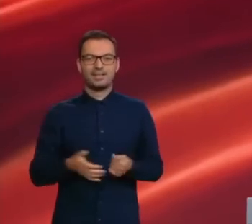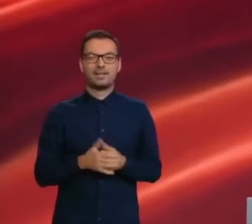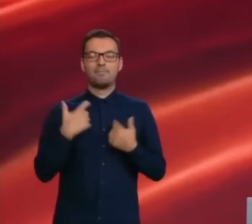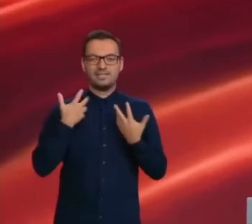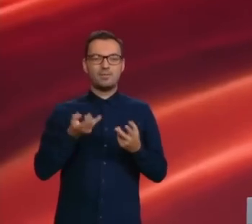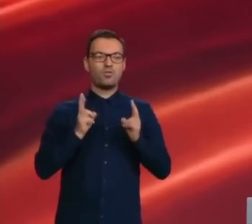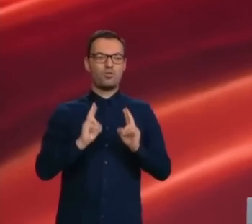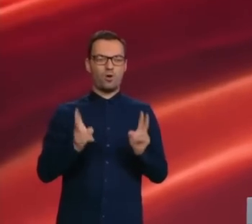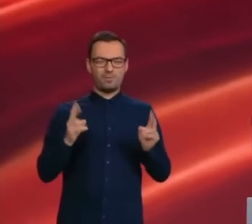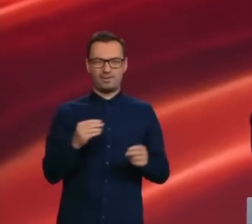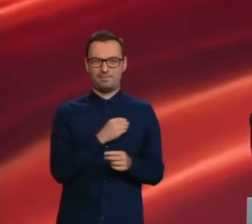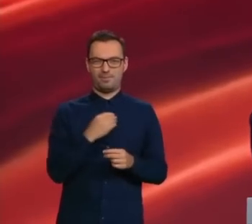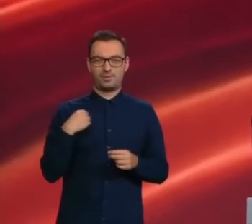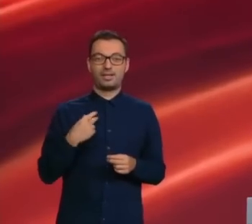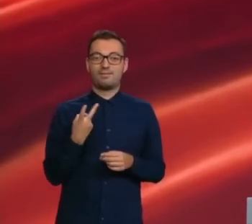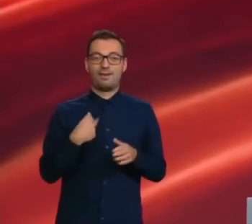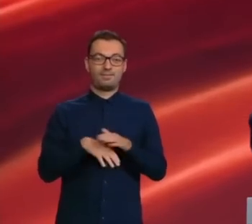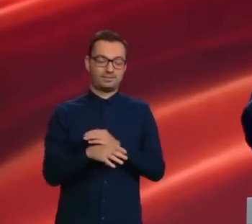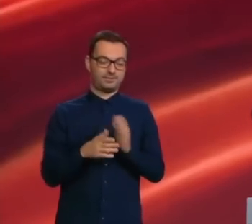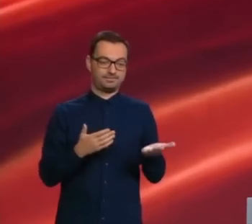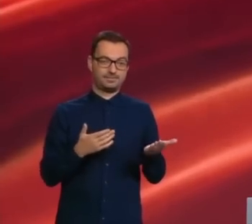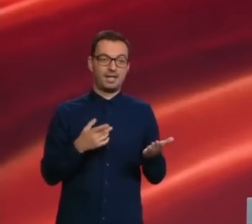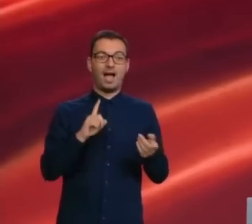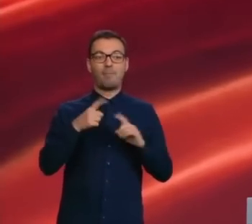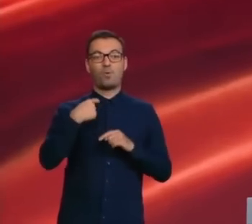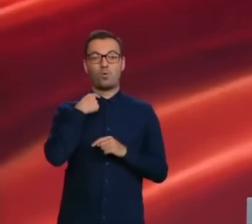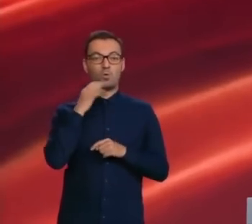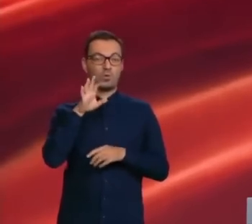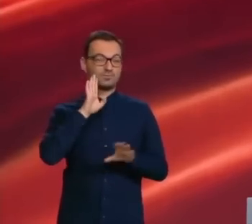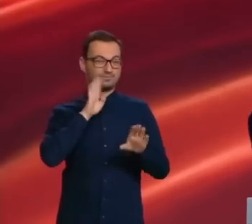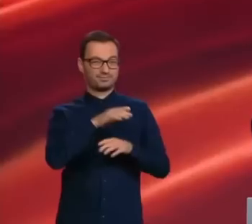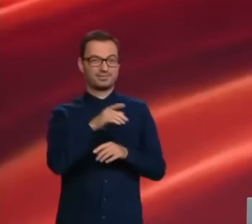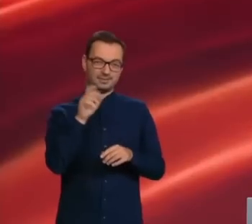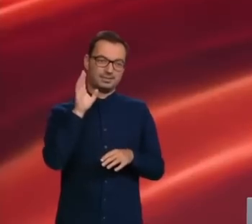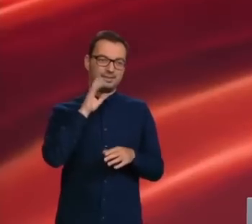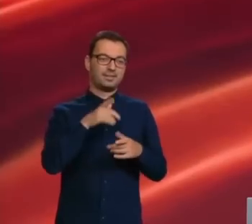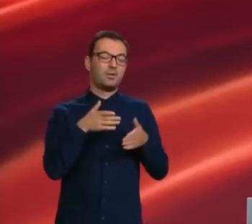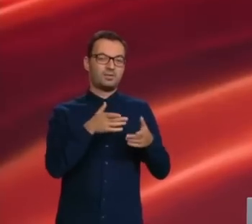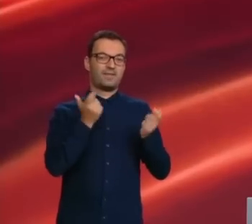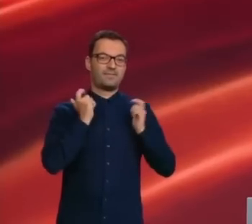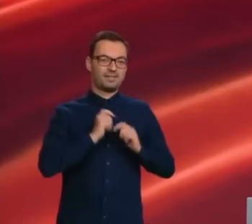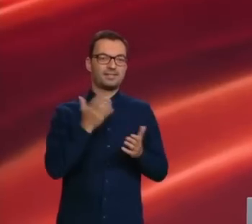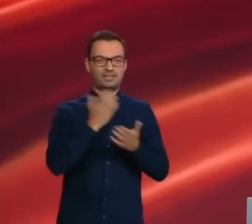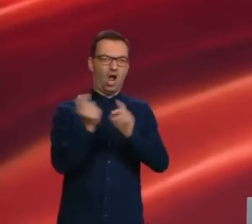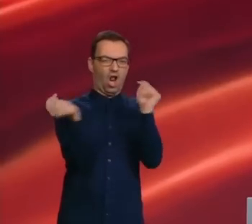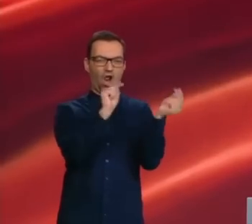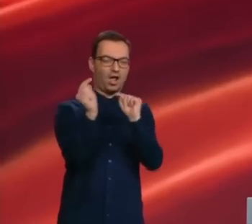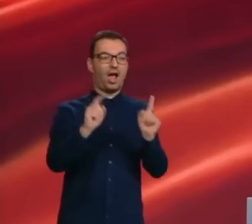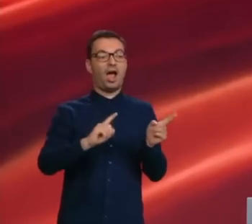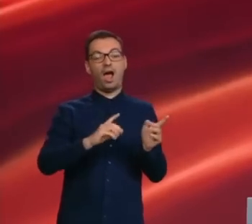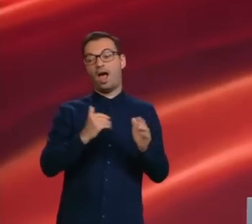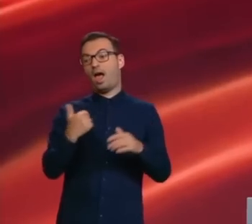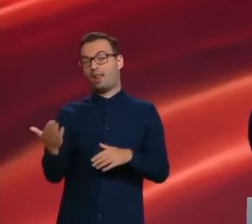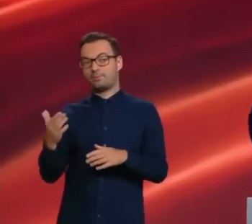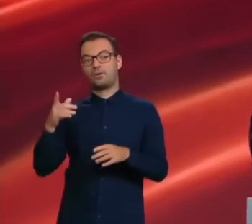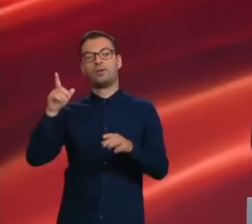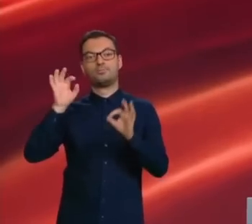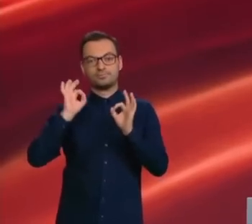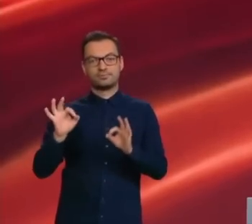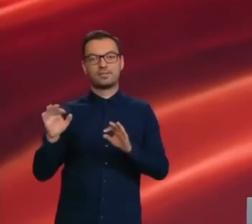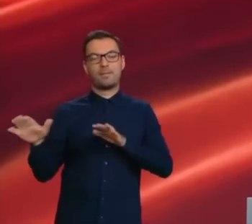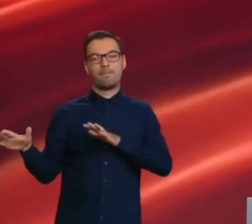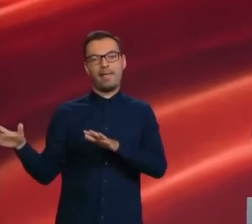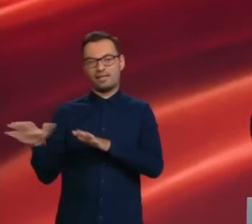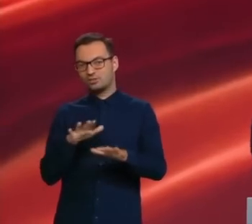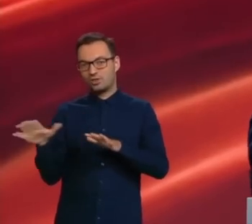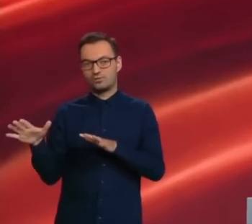I dzisiaj mamy tylko dwa wyjścia. Albo głosować na tych, którzy już są na wiejskie i tylko się spierają, albo na sprawdzonych w lokalnych